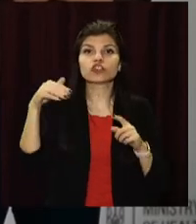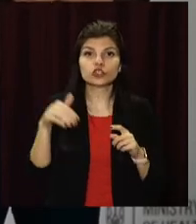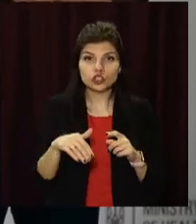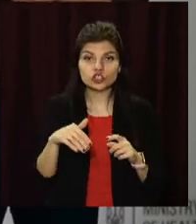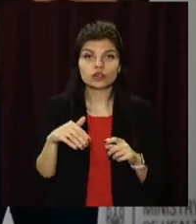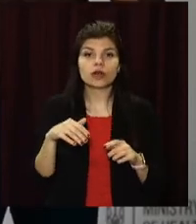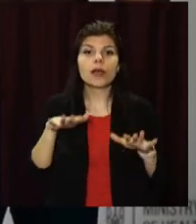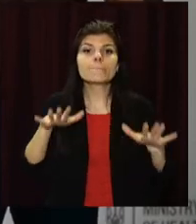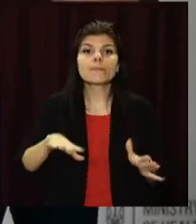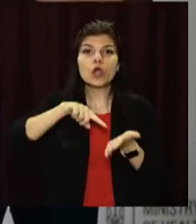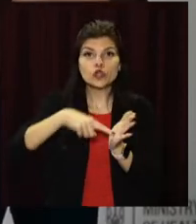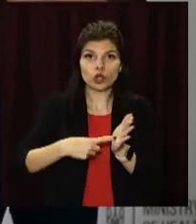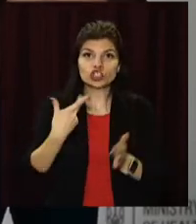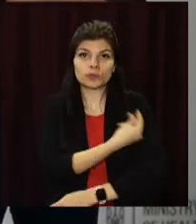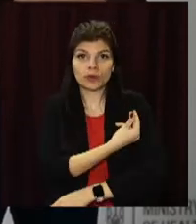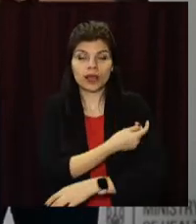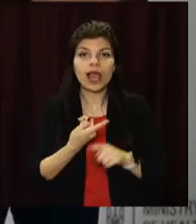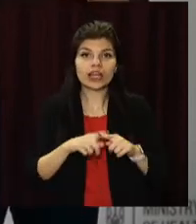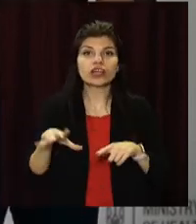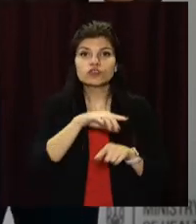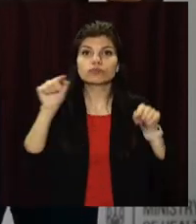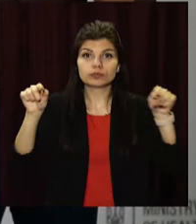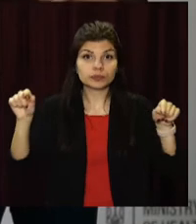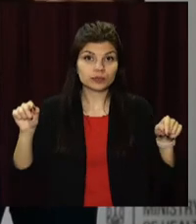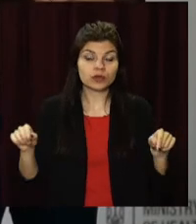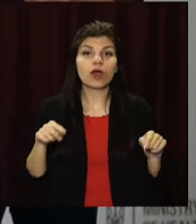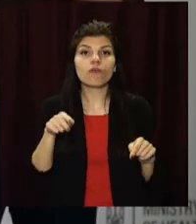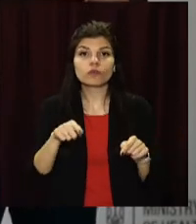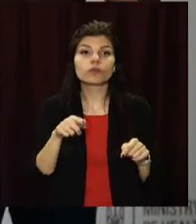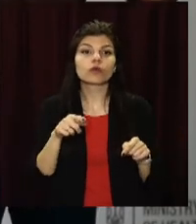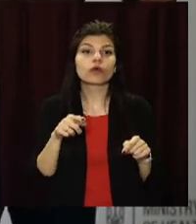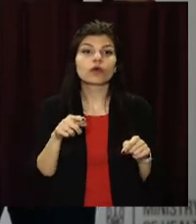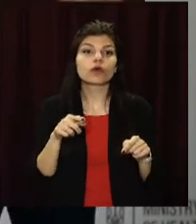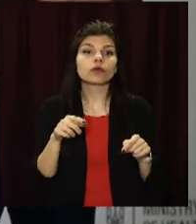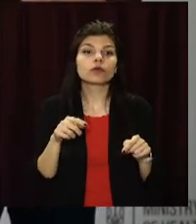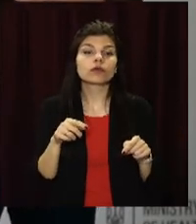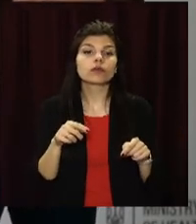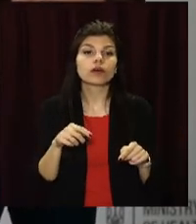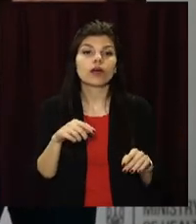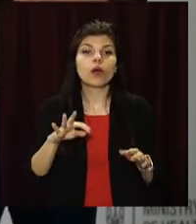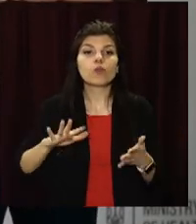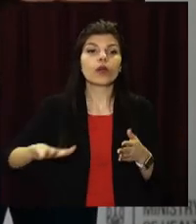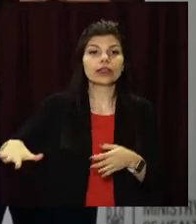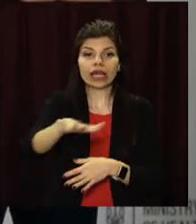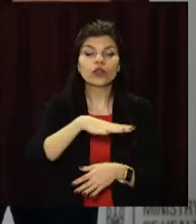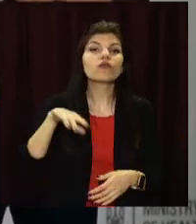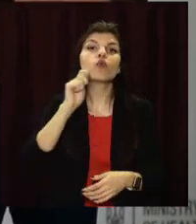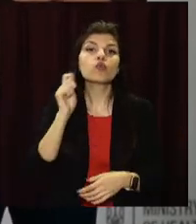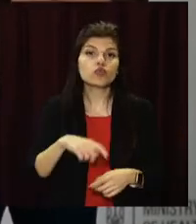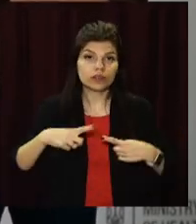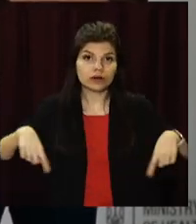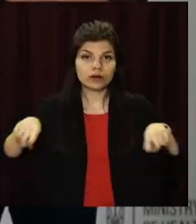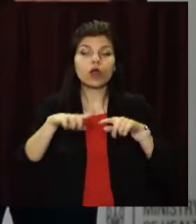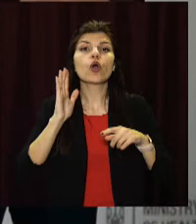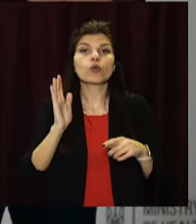2500 пунктів щеплень. Всі ці пункти щеплень, вони розташовані по території всієї країни, і